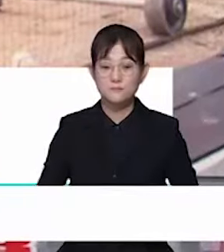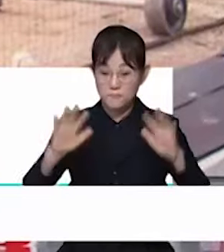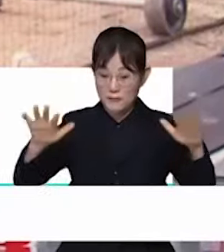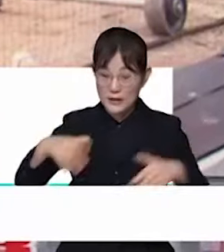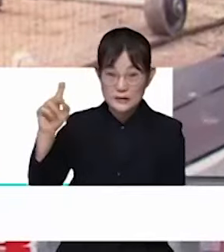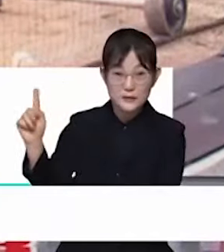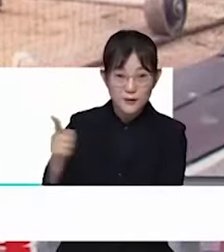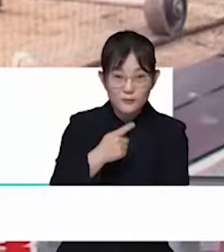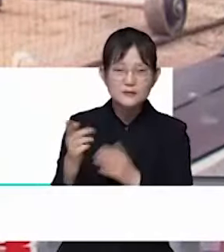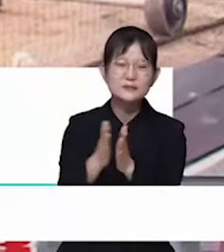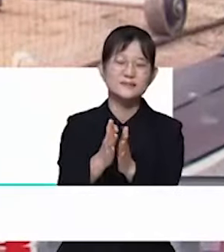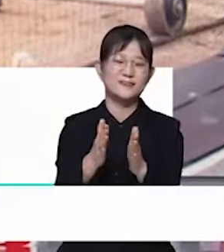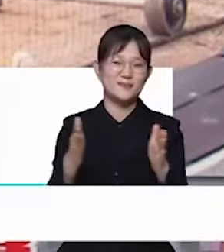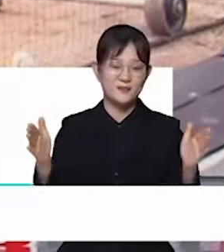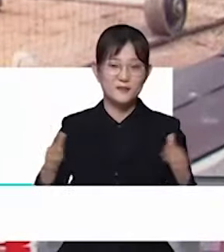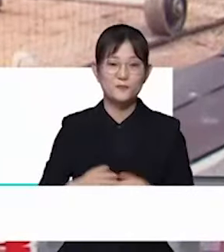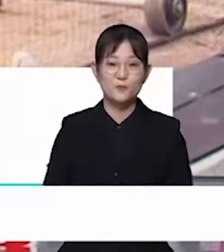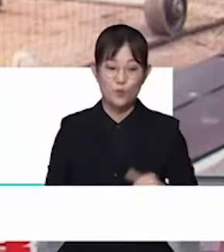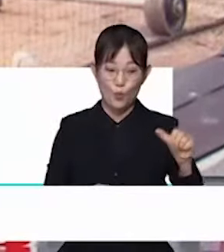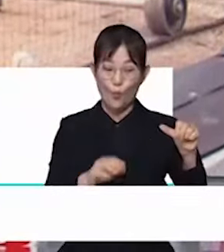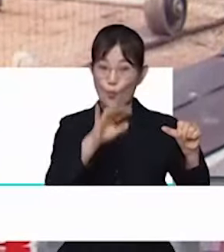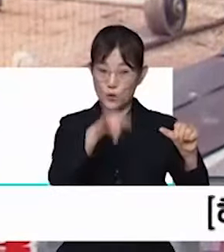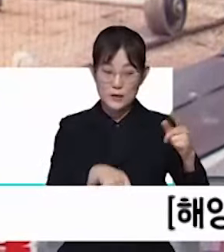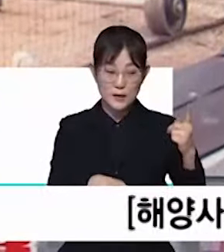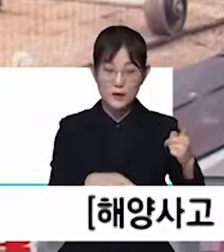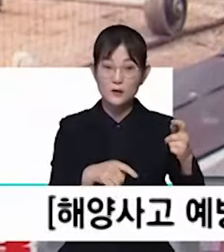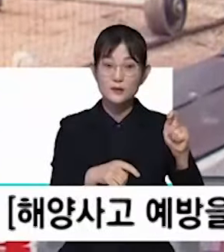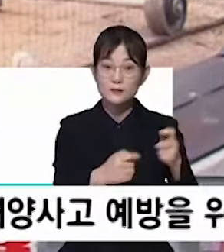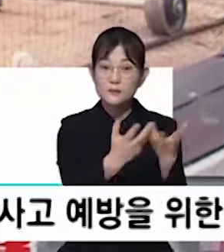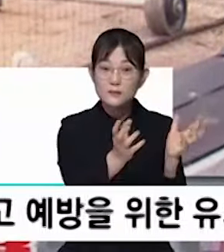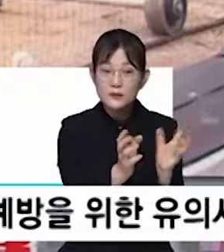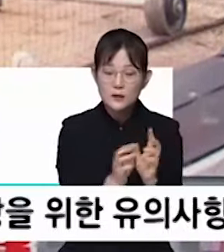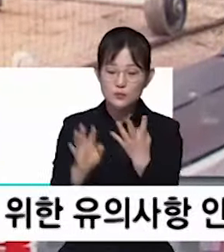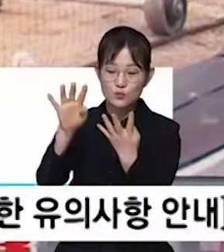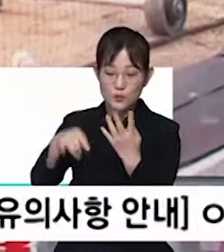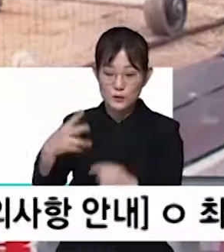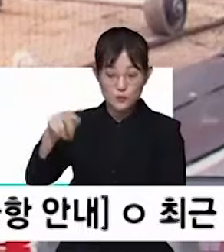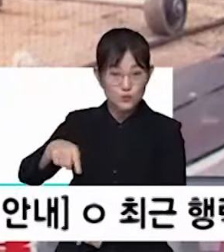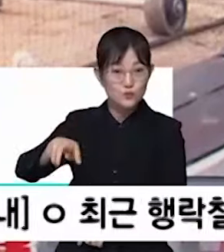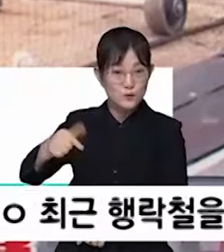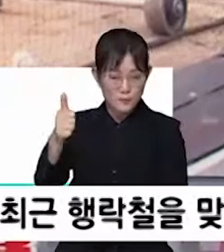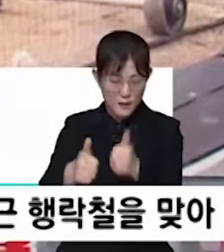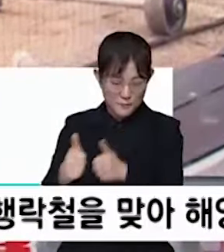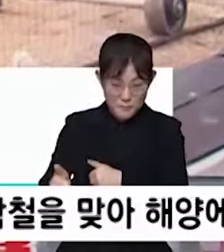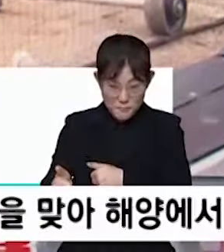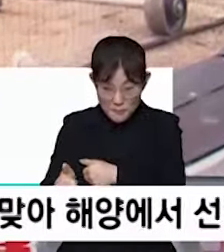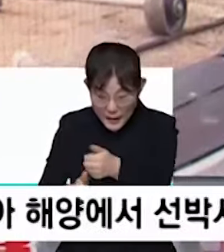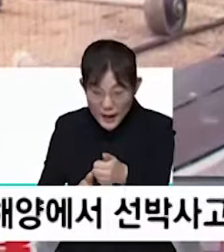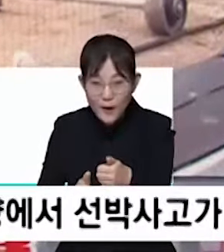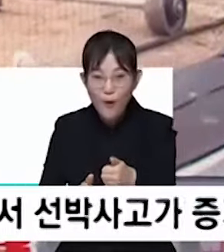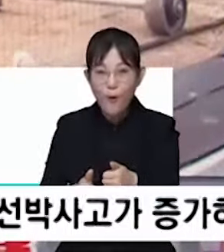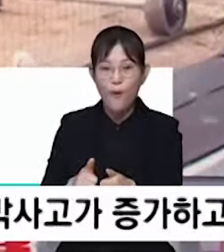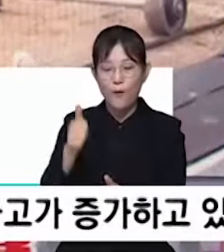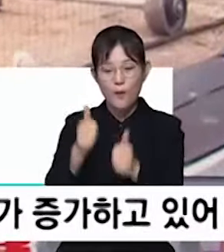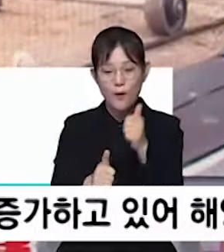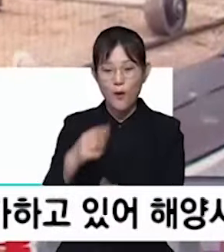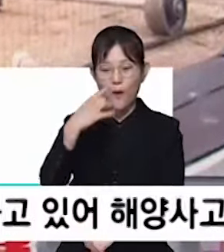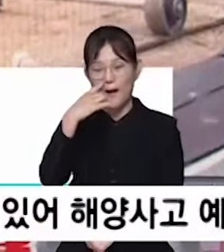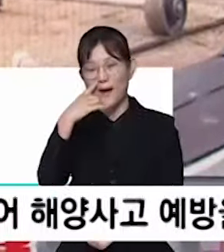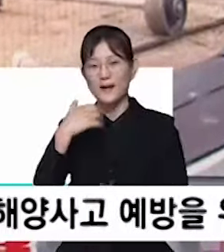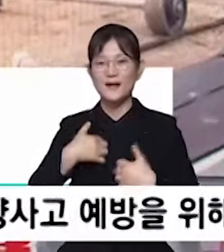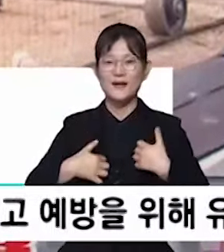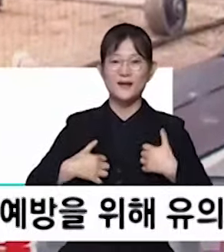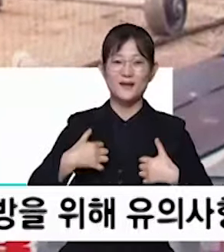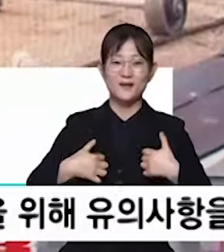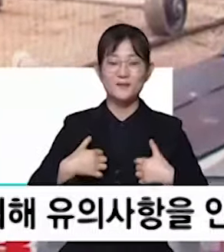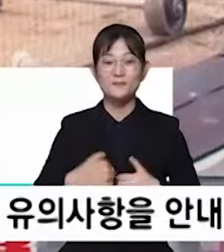가을 야구가 본격적으로 시작된 가운데 5위 KT가 4위 두산을 꺾는 이변이 나오면서 포스트 시즌이 한층 재미를